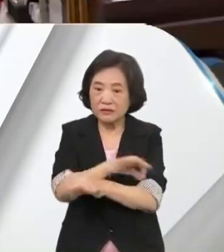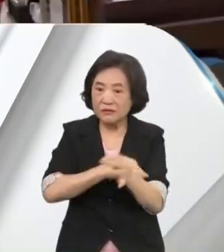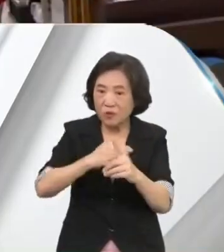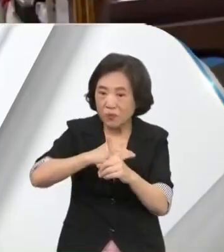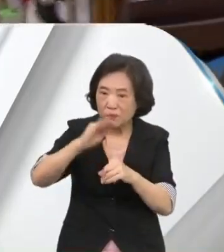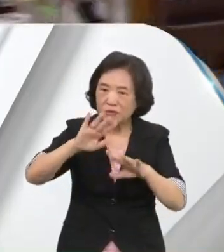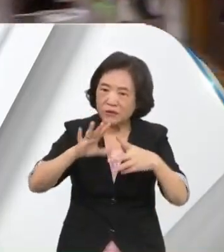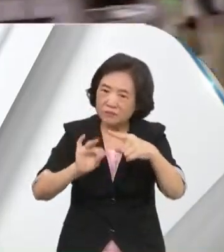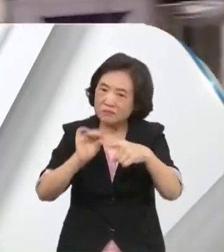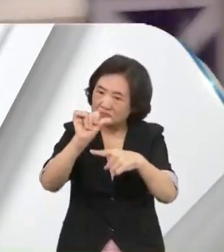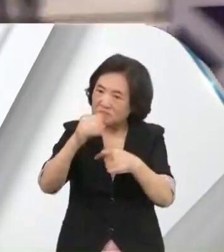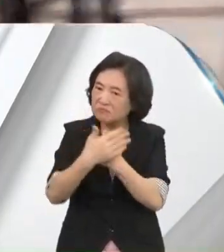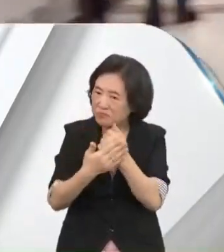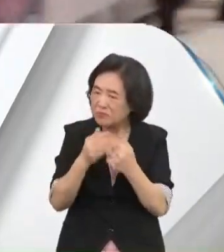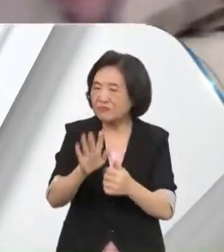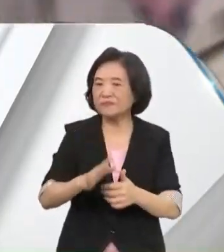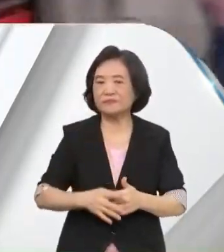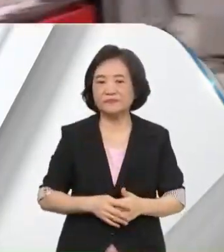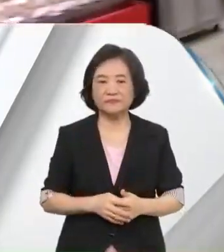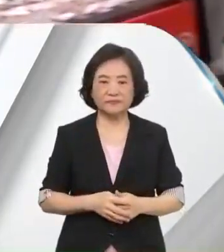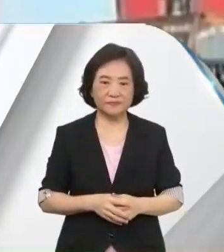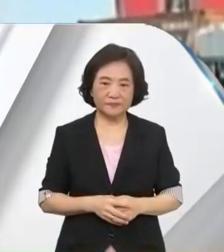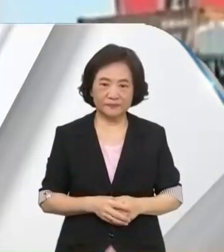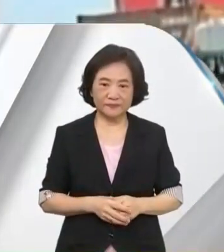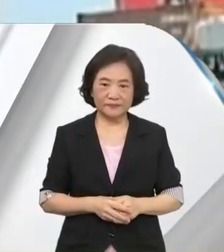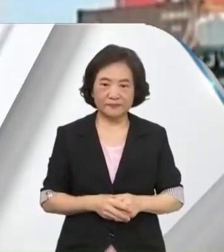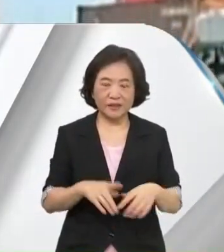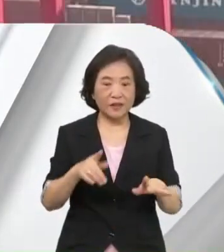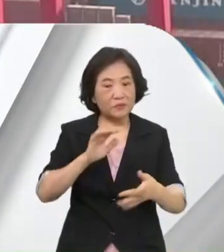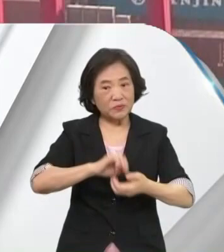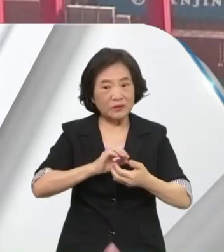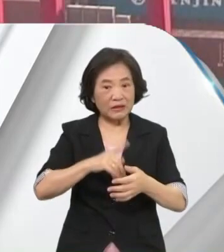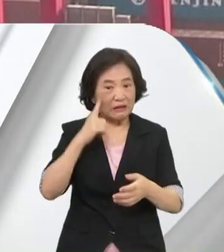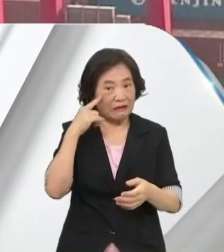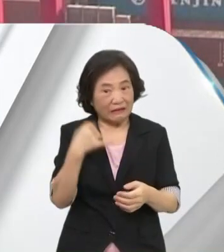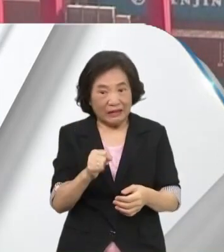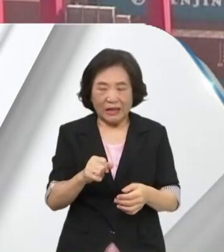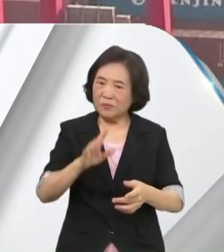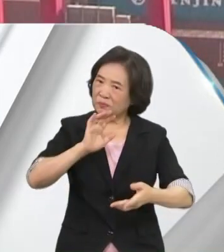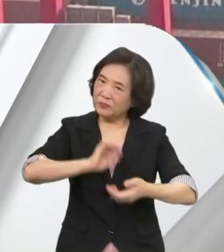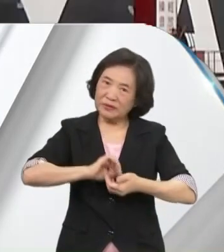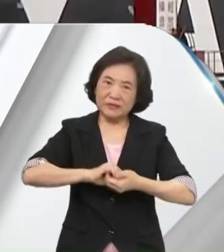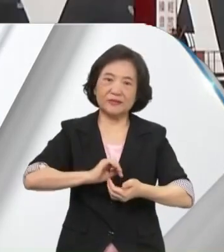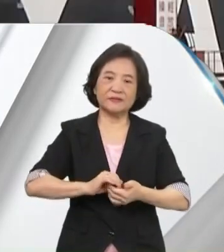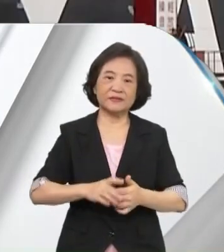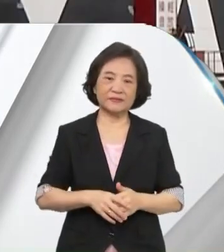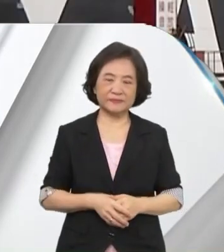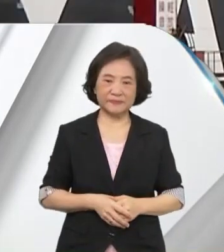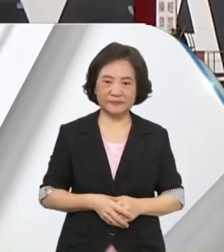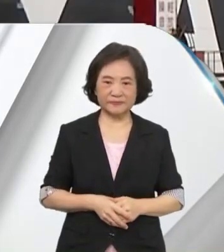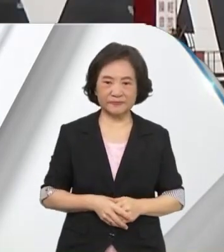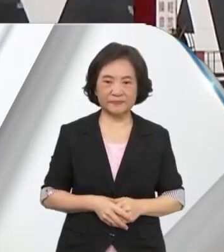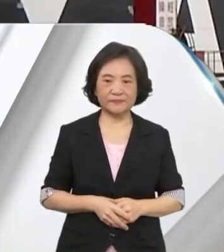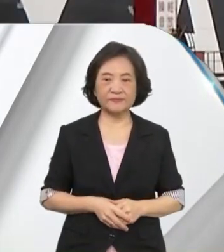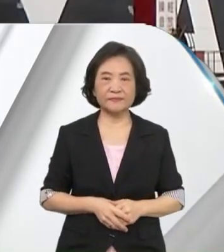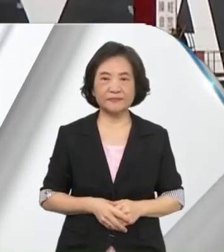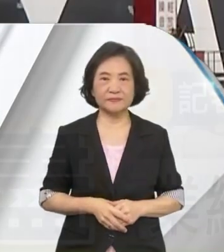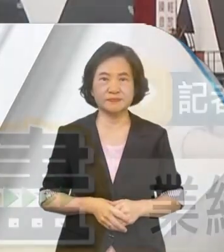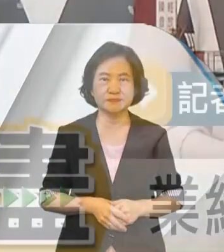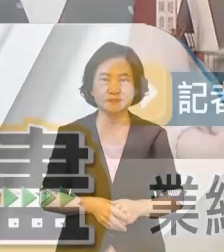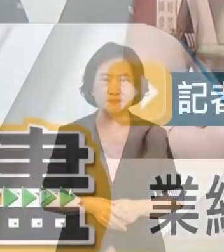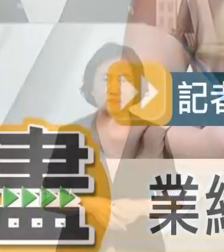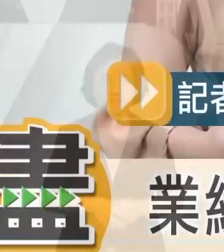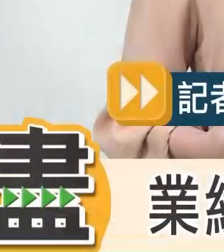成长率还是有机会来到5%。某一天，爱闭关来看。 记者王立伟、钟国良、台北报